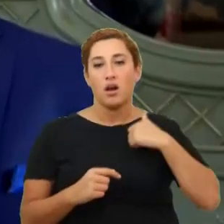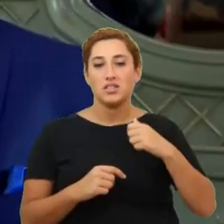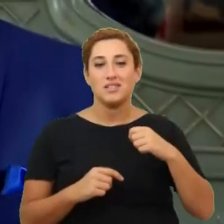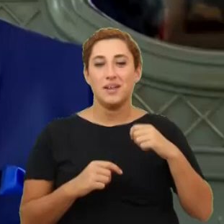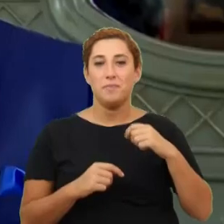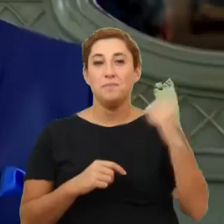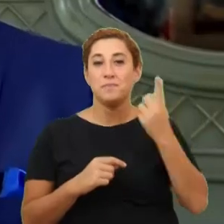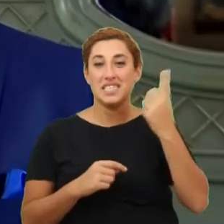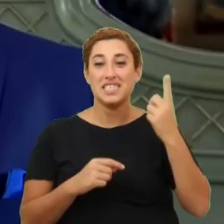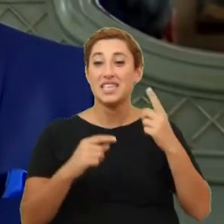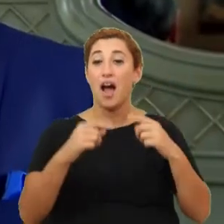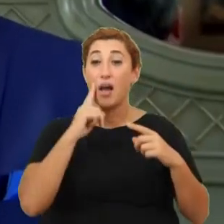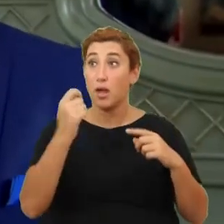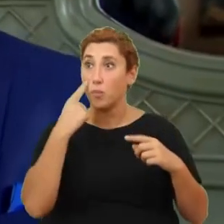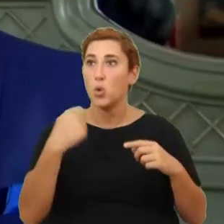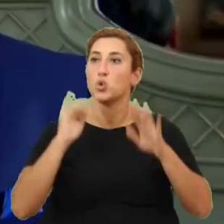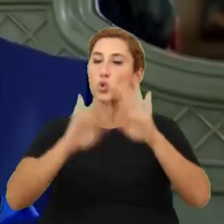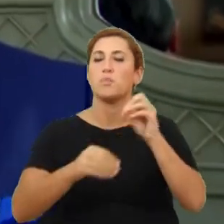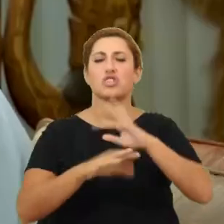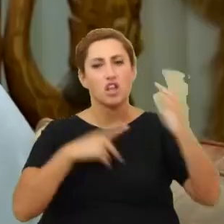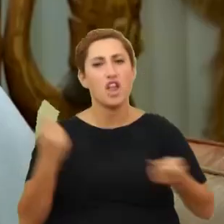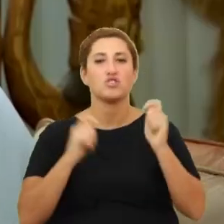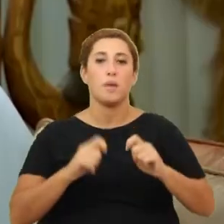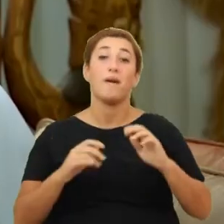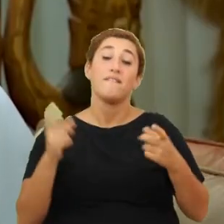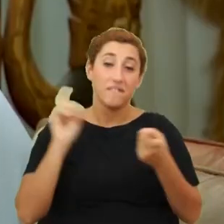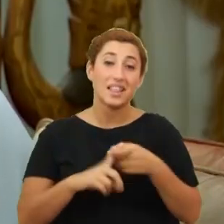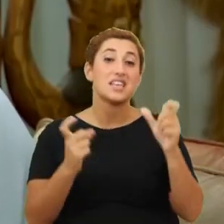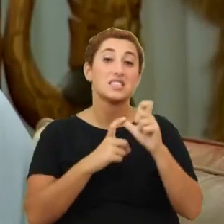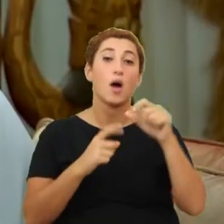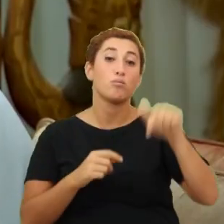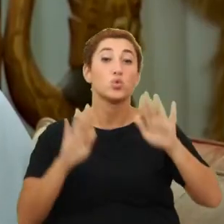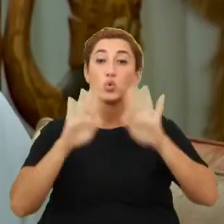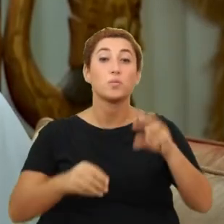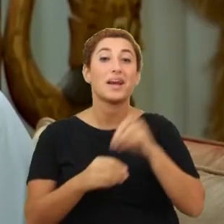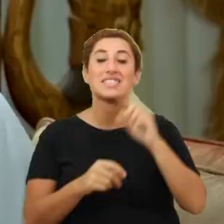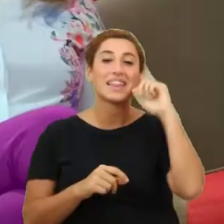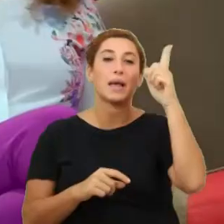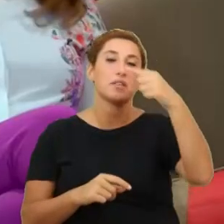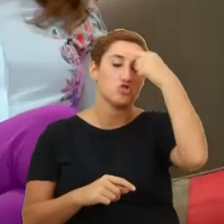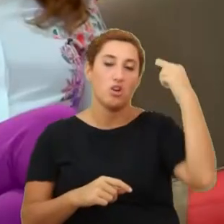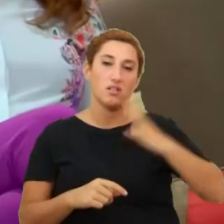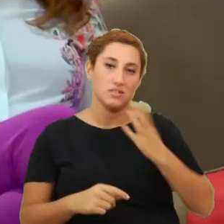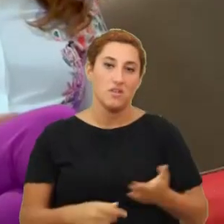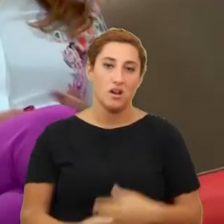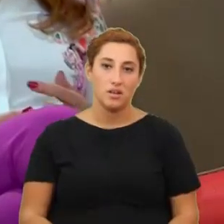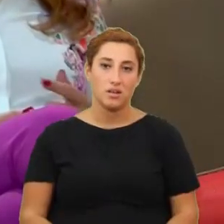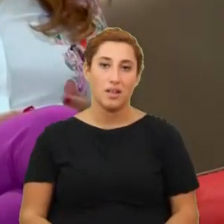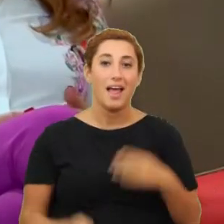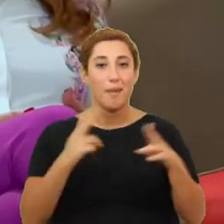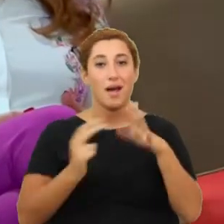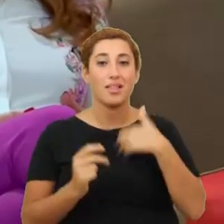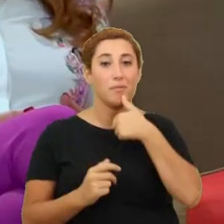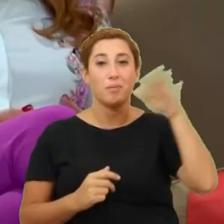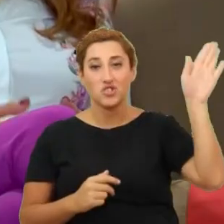kuyusunu kazan birini durdurmak için her şeyi yapardım. Ve de Sarp'ın bunu durdurmak için tek bir şansı vardı. Bir an önce